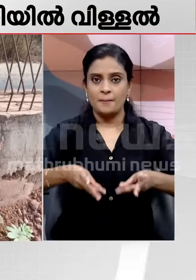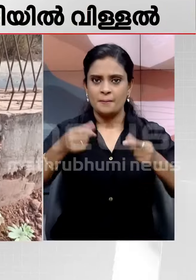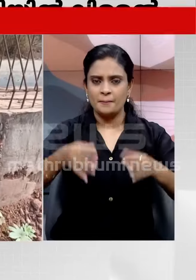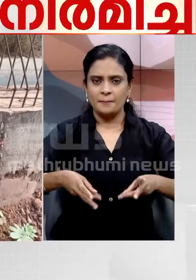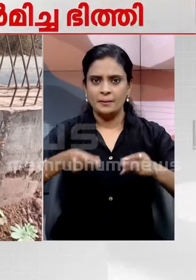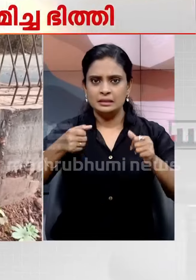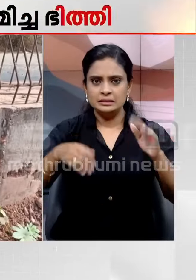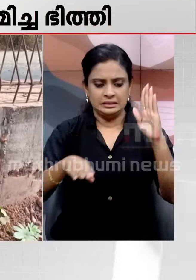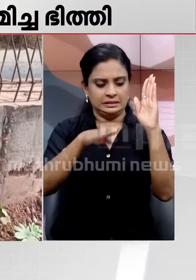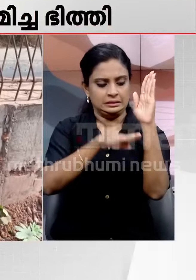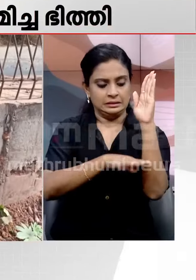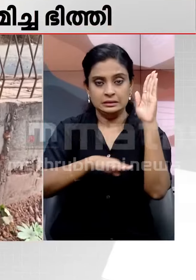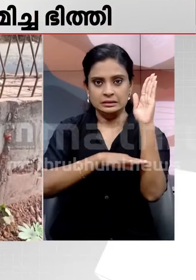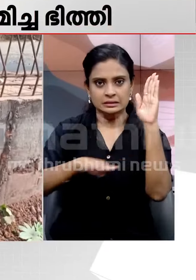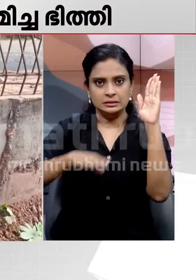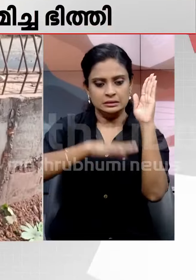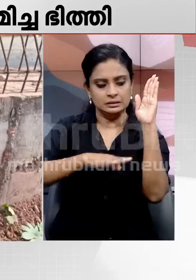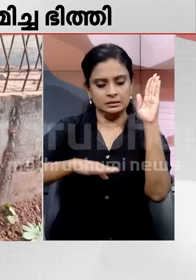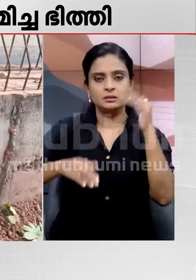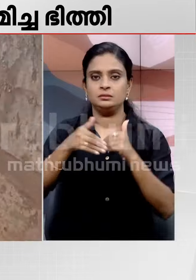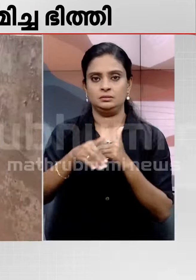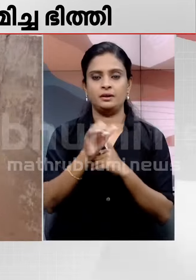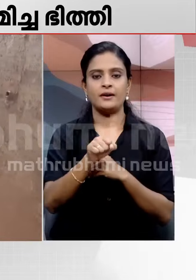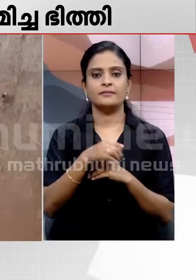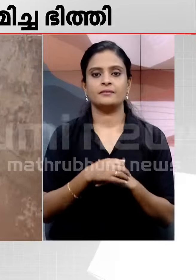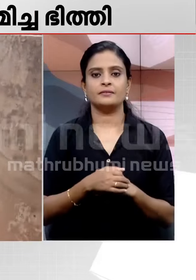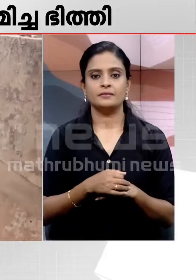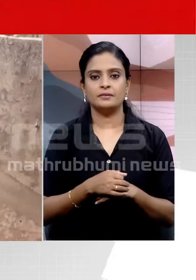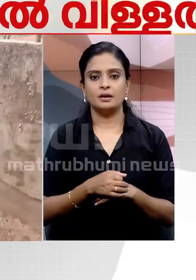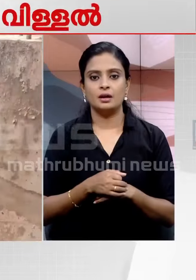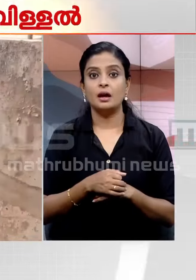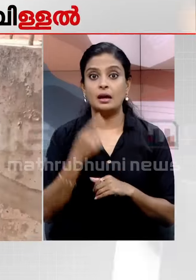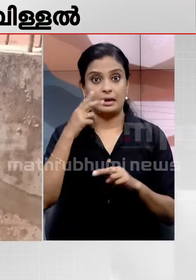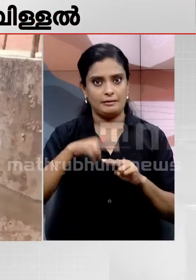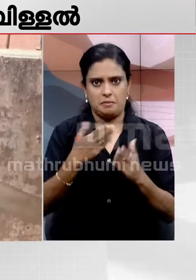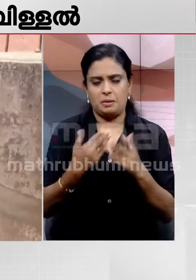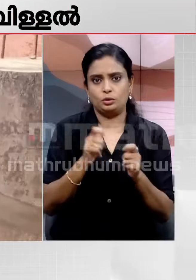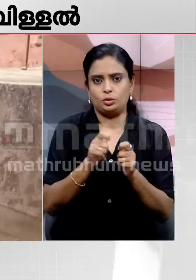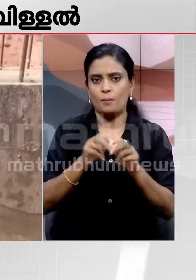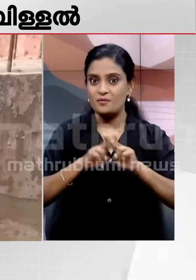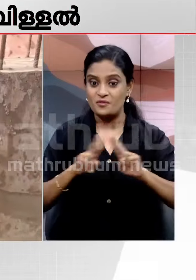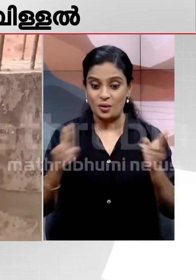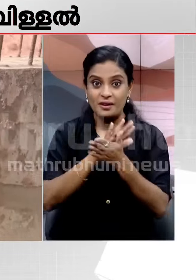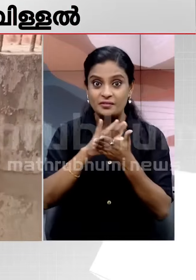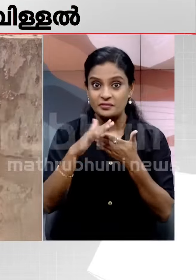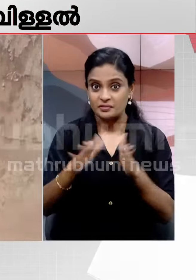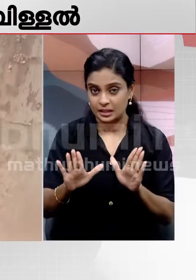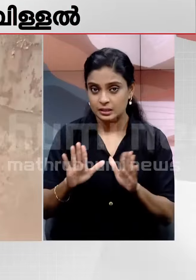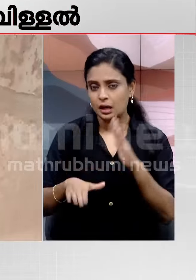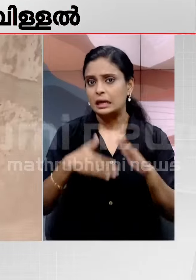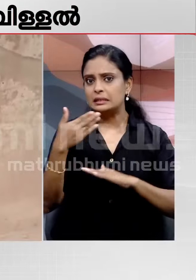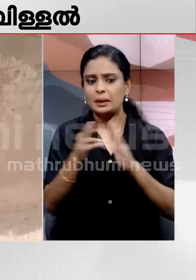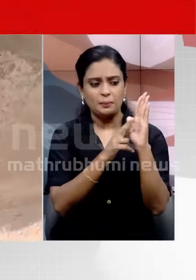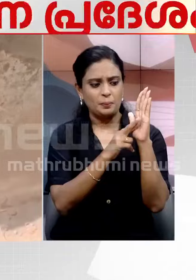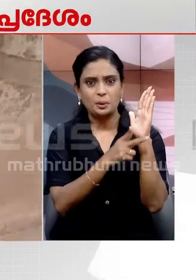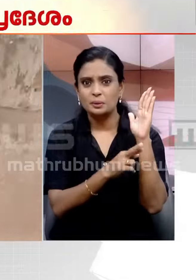മണ്ണ് നിറക്കുന്ന പ്രവൃത്തി തുടരുകയാണ്. അവിടെ ഈ മണ്ണ് പൂർണ്ണമായിട്ടും നിറച്ചു കഴിഞ്ഞാൽ ഒരു പക്ഷേ വിള്ളലൊക്കെ ഉള്ളതുകൊണ്ട് തന്നെ അത്